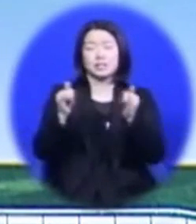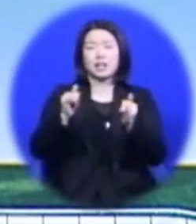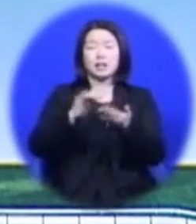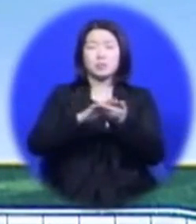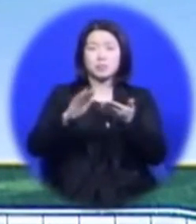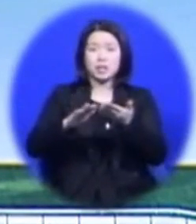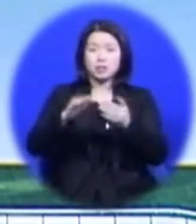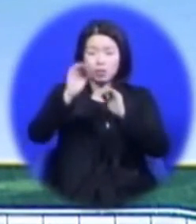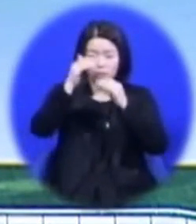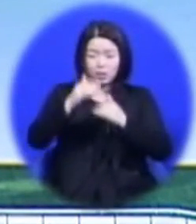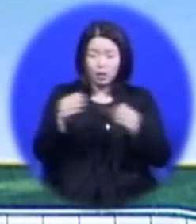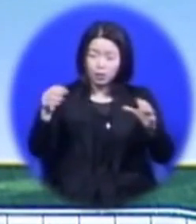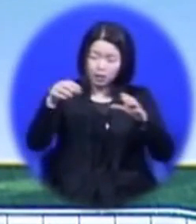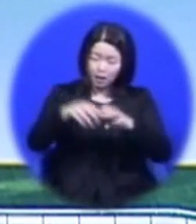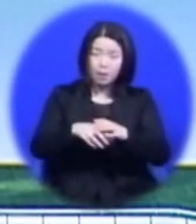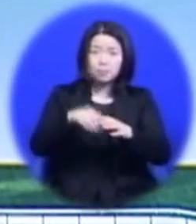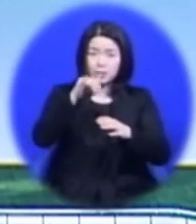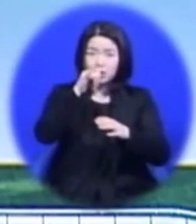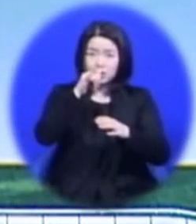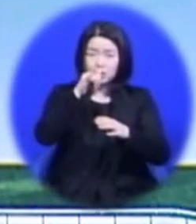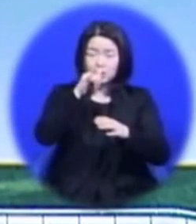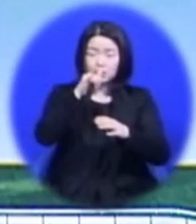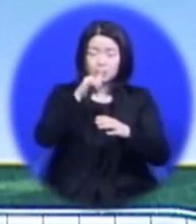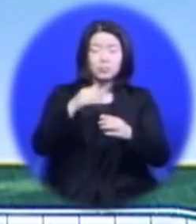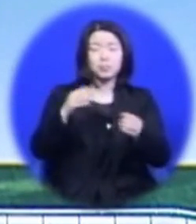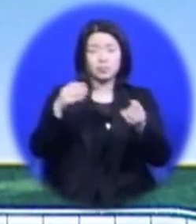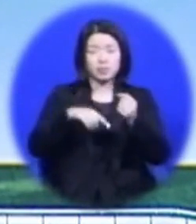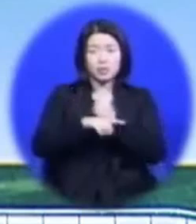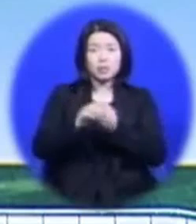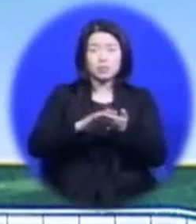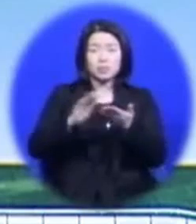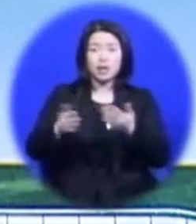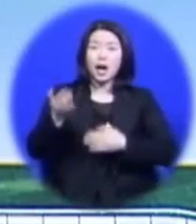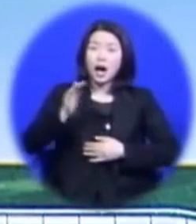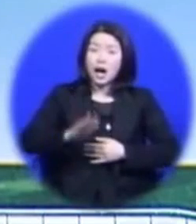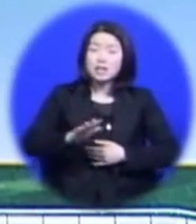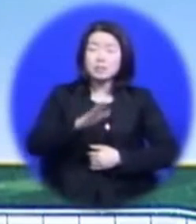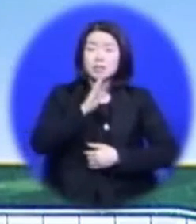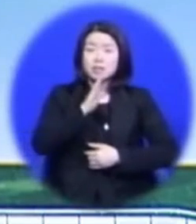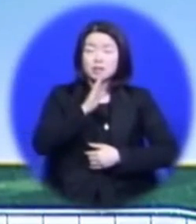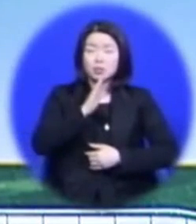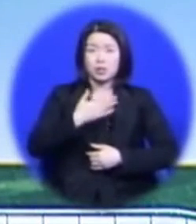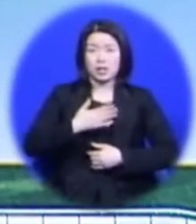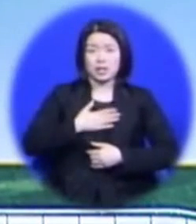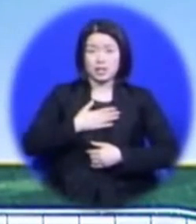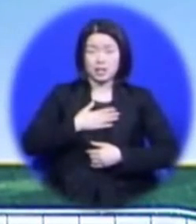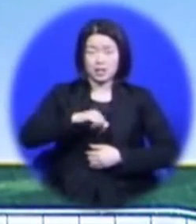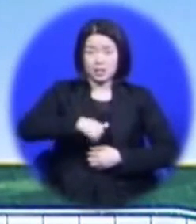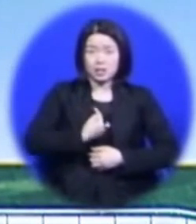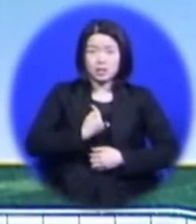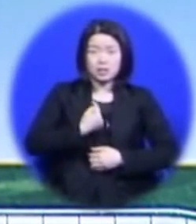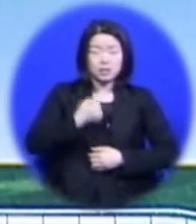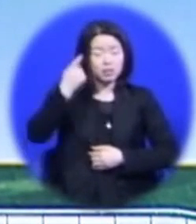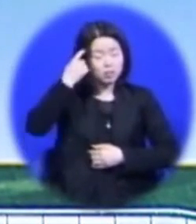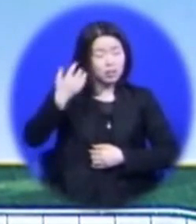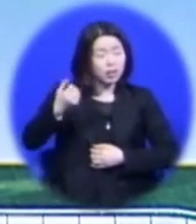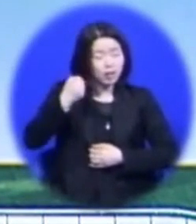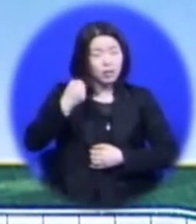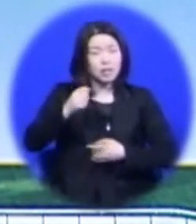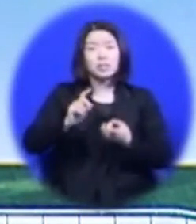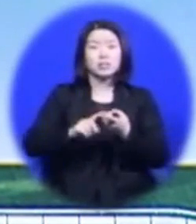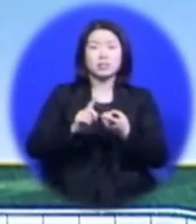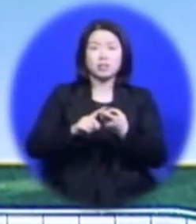있는 내용입니다. 나 같은 죄인이. 그렇지만 실제로 정말 그렇게 여기는가가 문제인